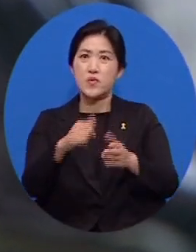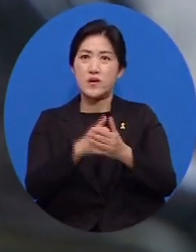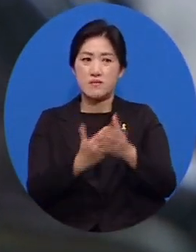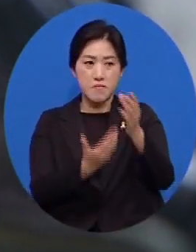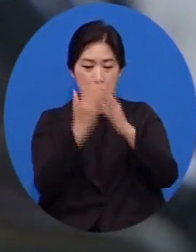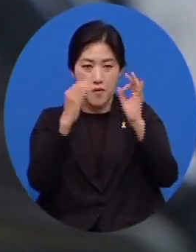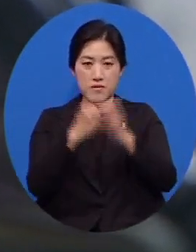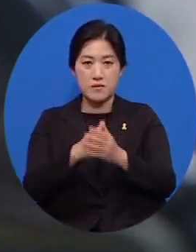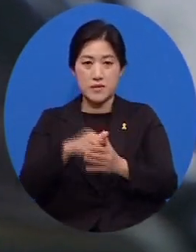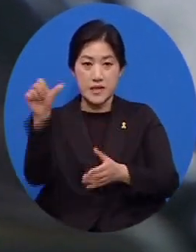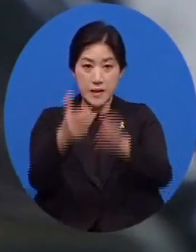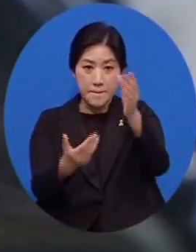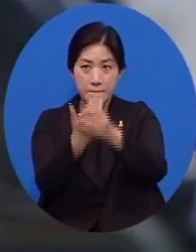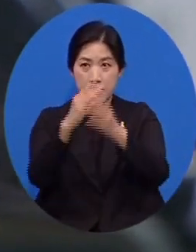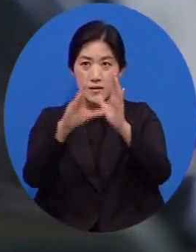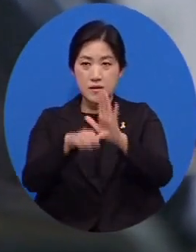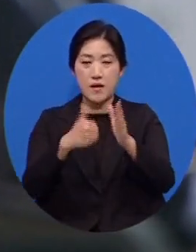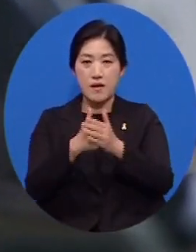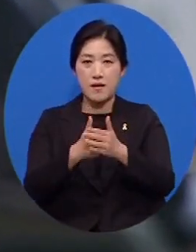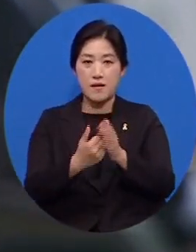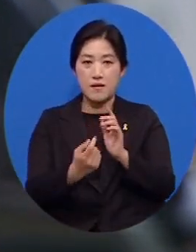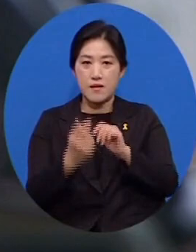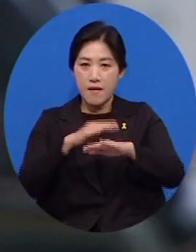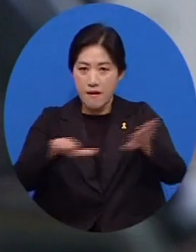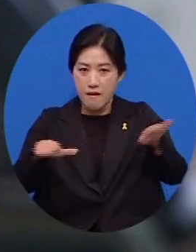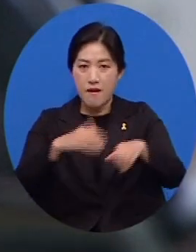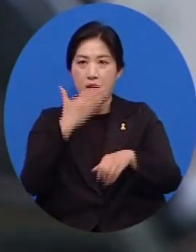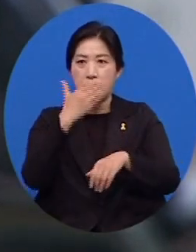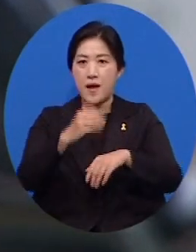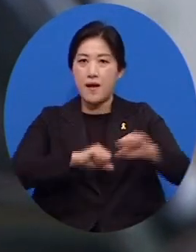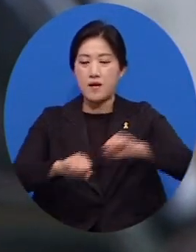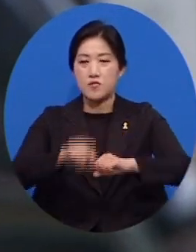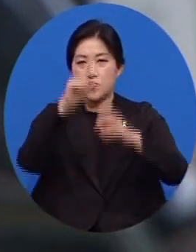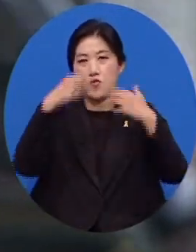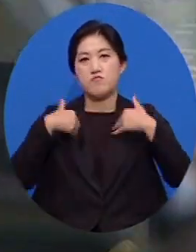태도와 자세는 한결 성숙해졌습니다.